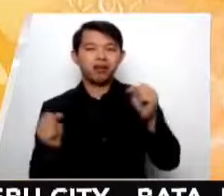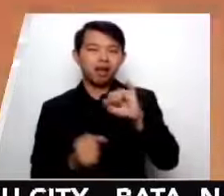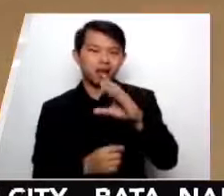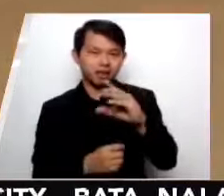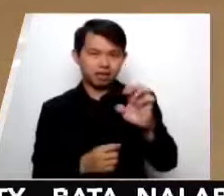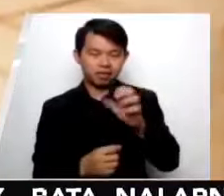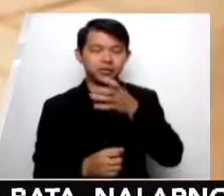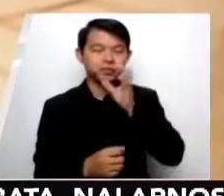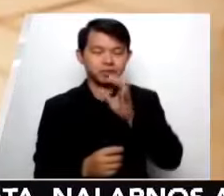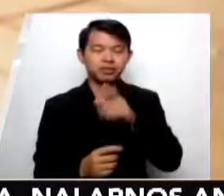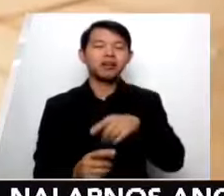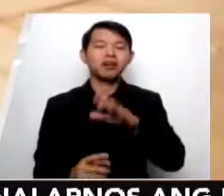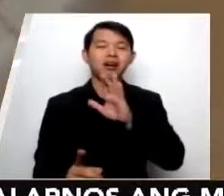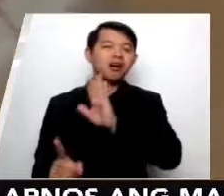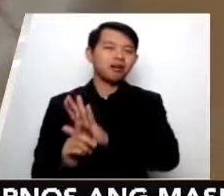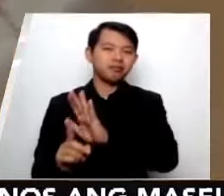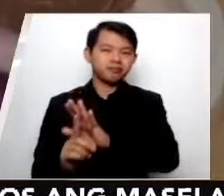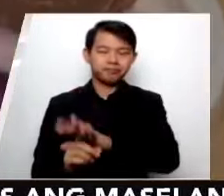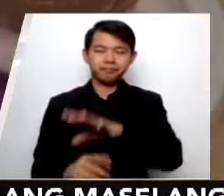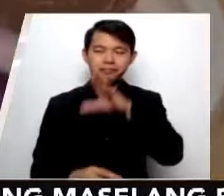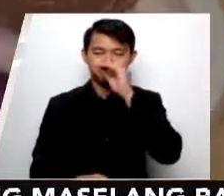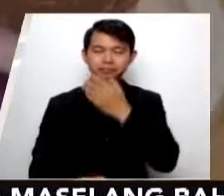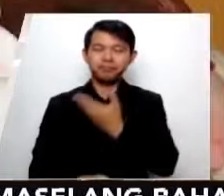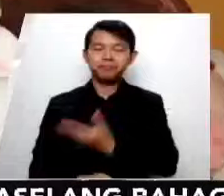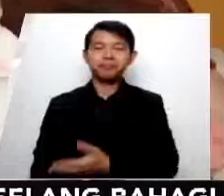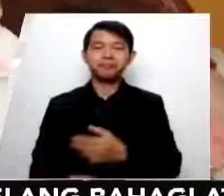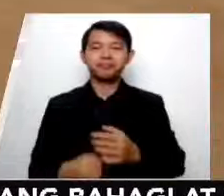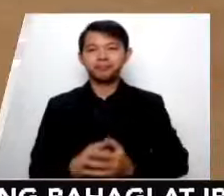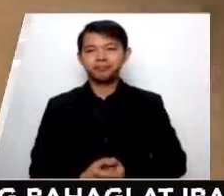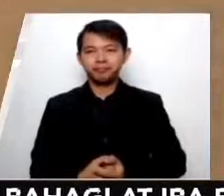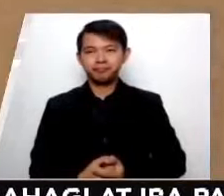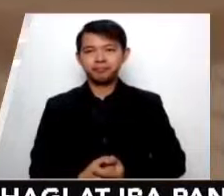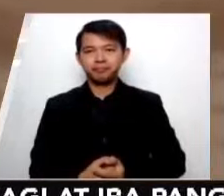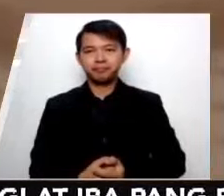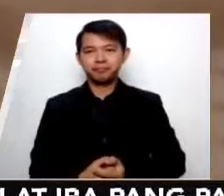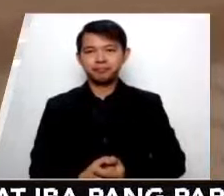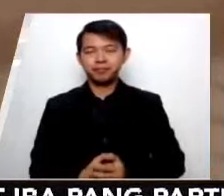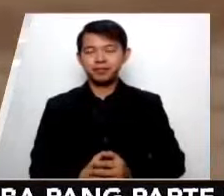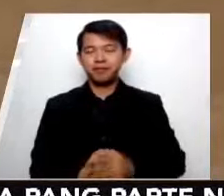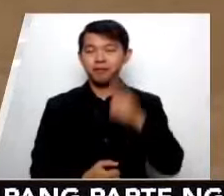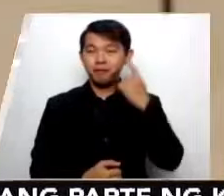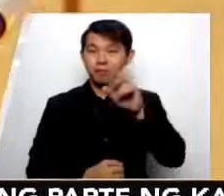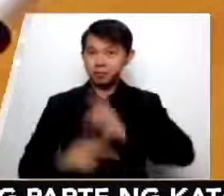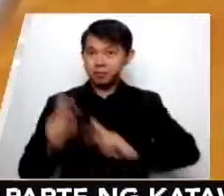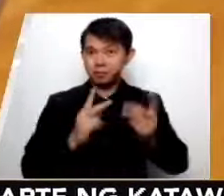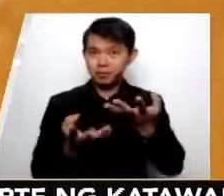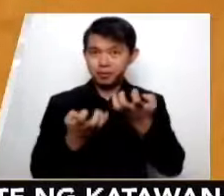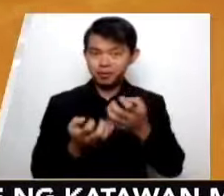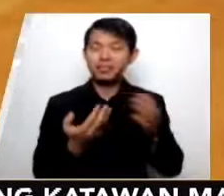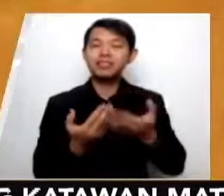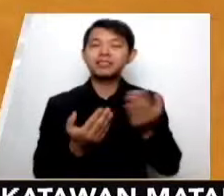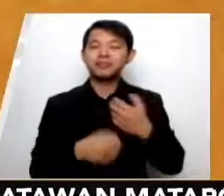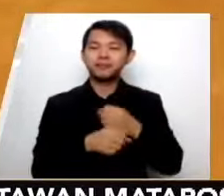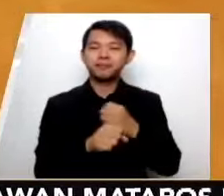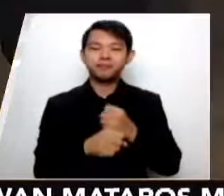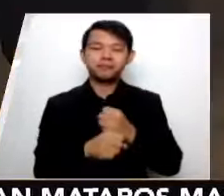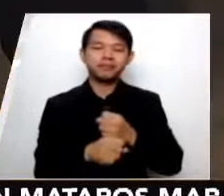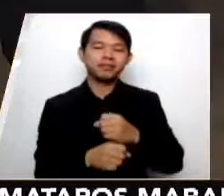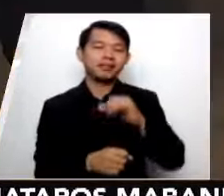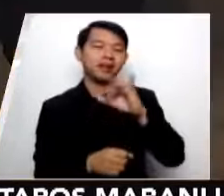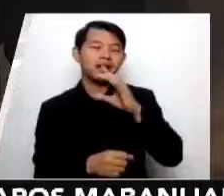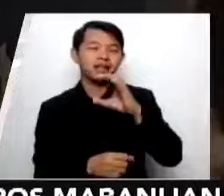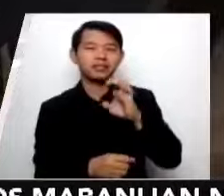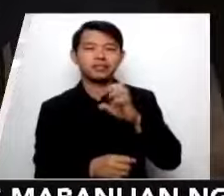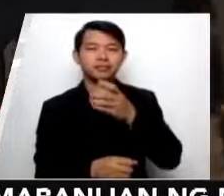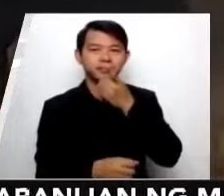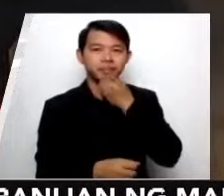Ravago. Sa mga naghahanap ng easy to make at affordable na pampalamig, subukan ang ice scramble.